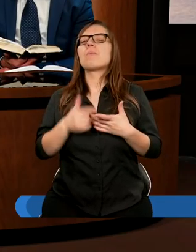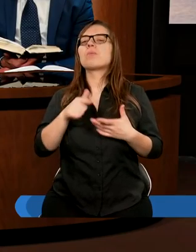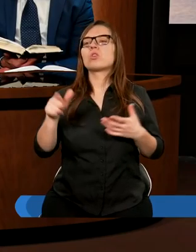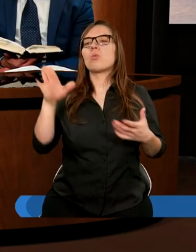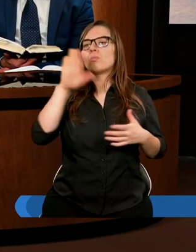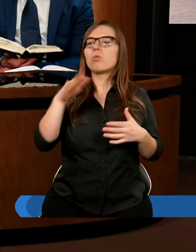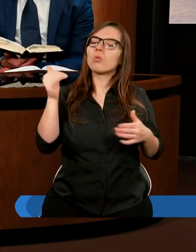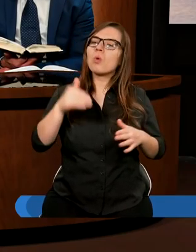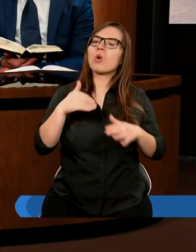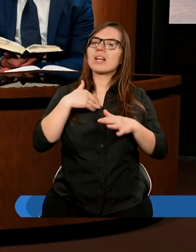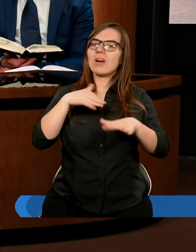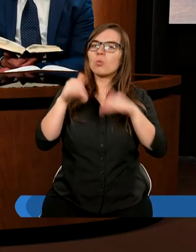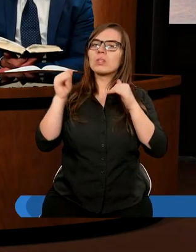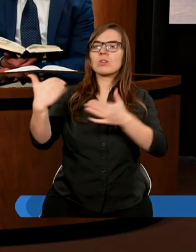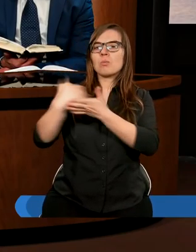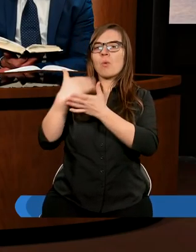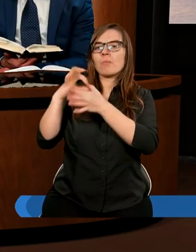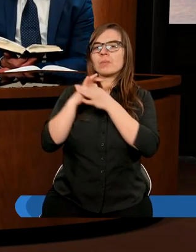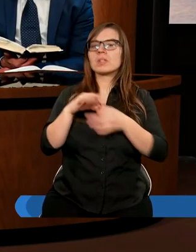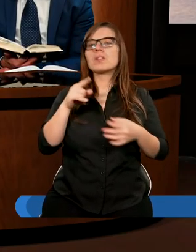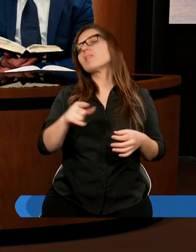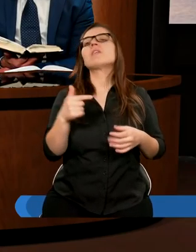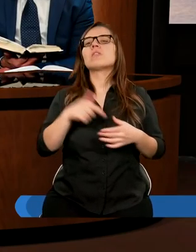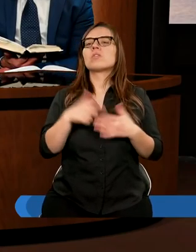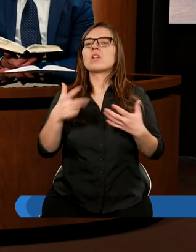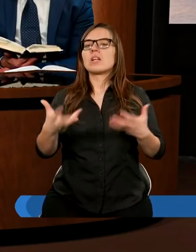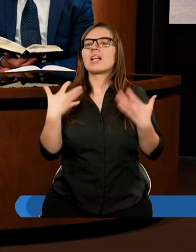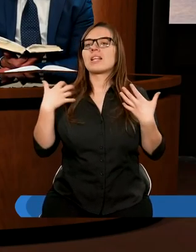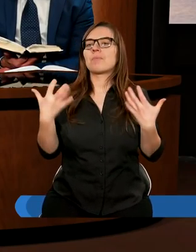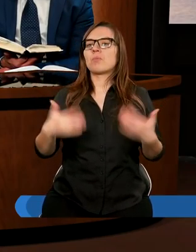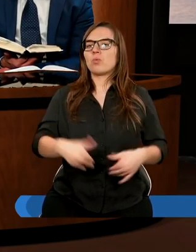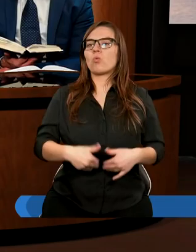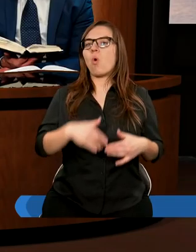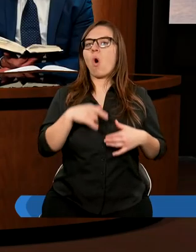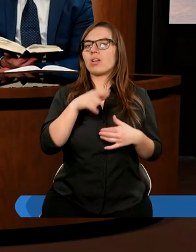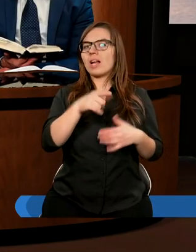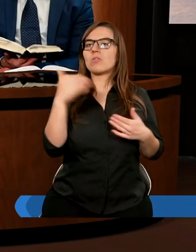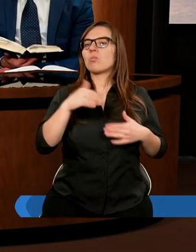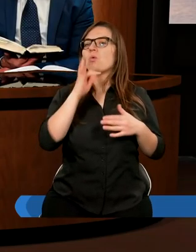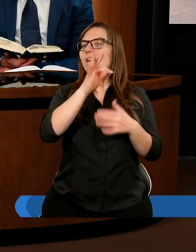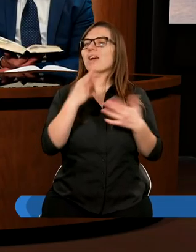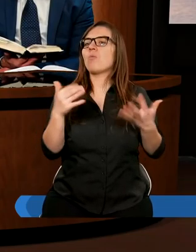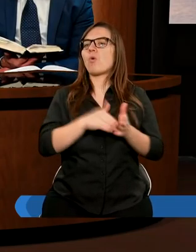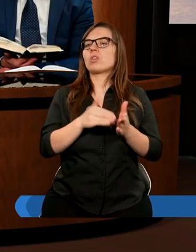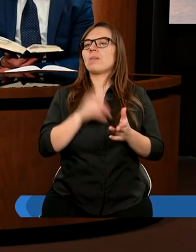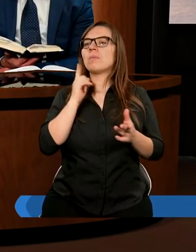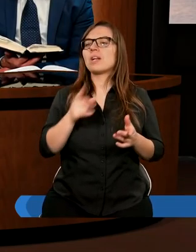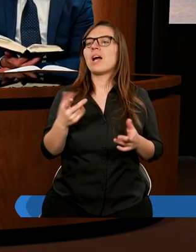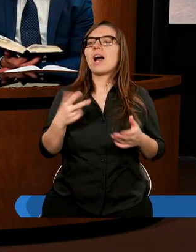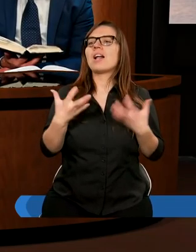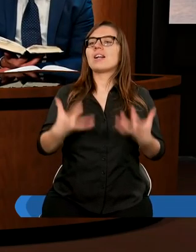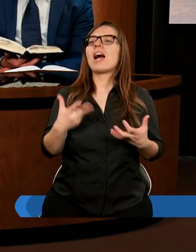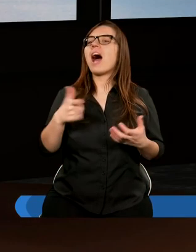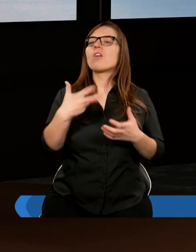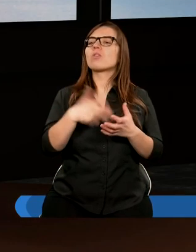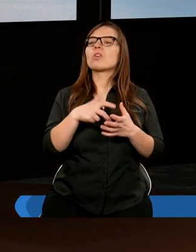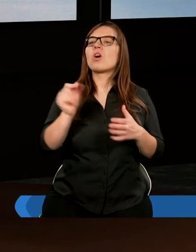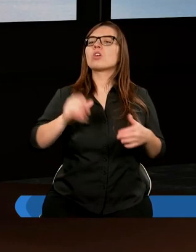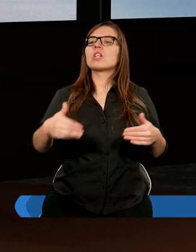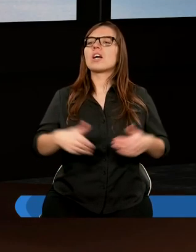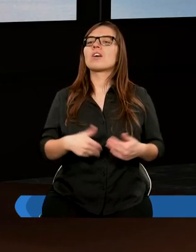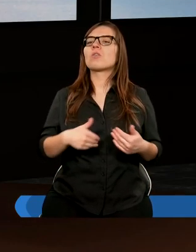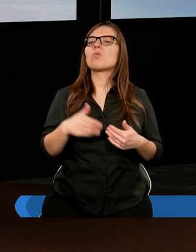może nas nauczyć. Ale to, że był taki bardzo głodny, to była zachcianka? Czy to nie była jego elementarna potrzeba? A to nie chodzi, że głodny, tylko, że